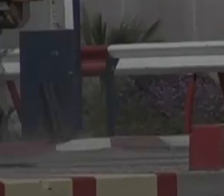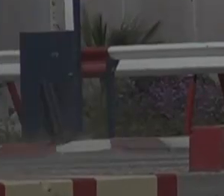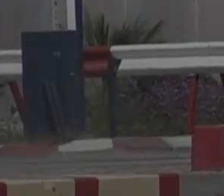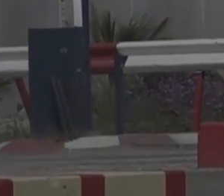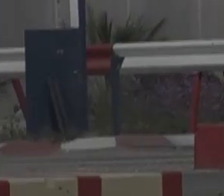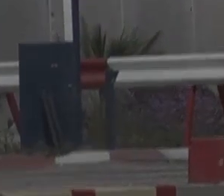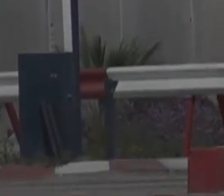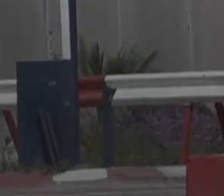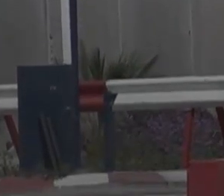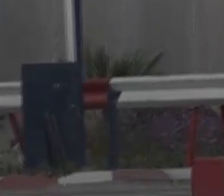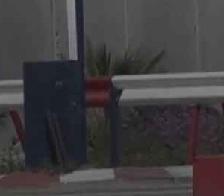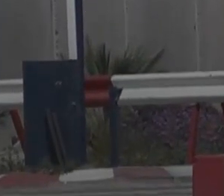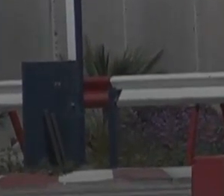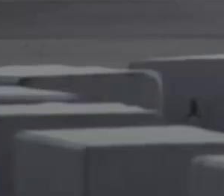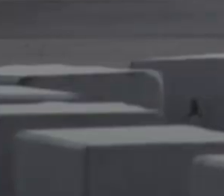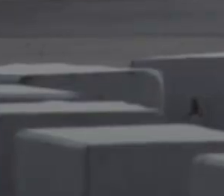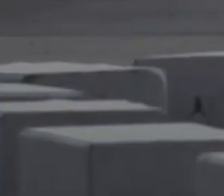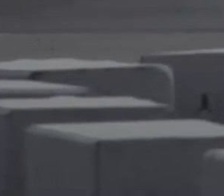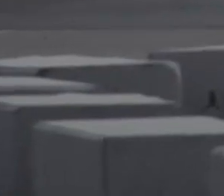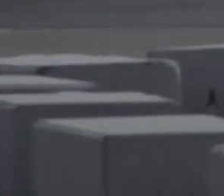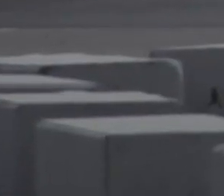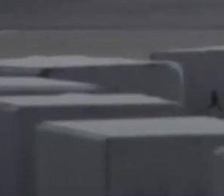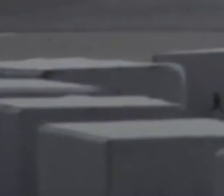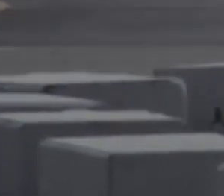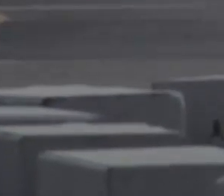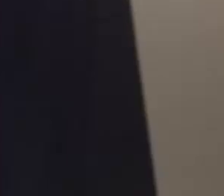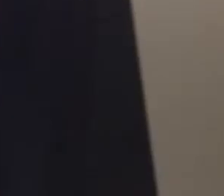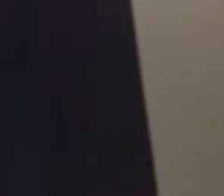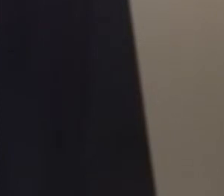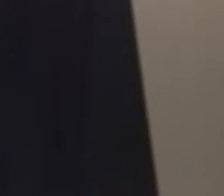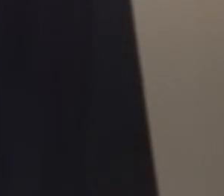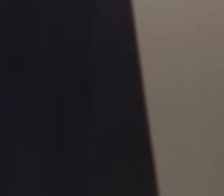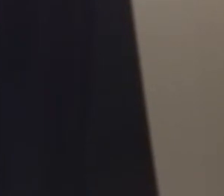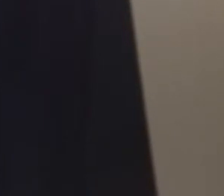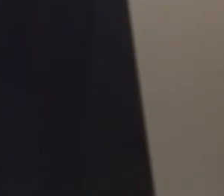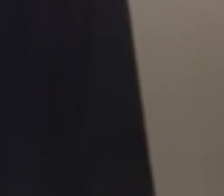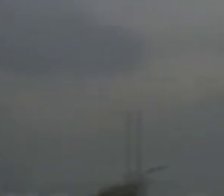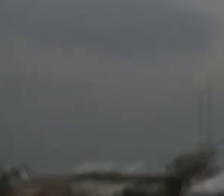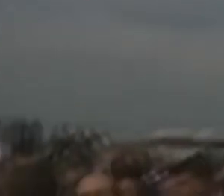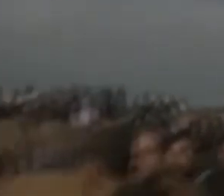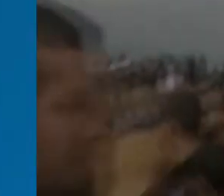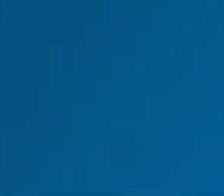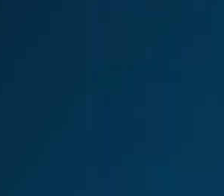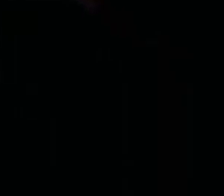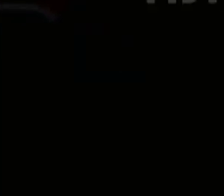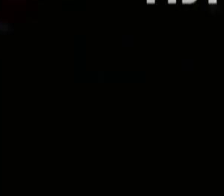לרצועה. נתניהו נמנע מכינוס הקבינט כי הוא יודע שאני אתנגד לעסקה המבישה עם